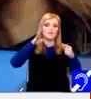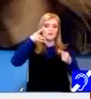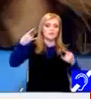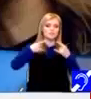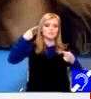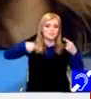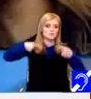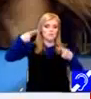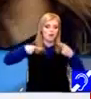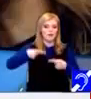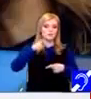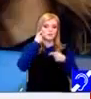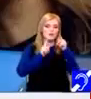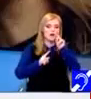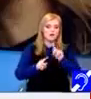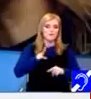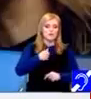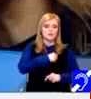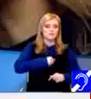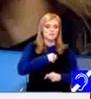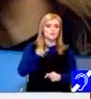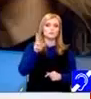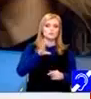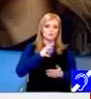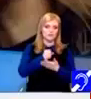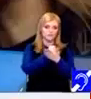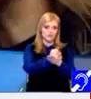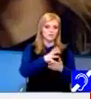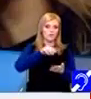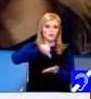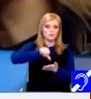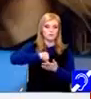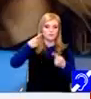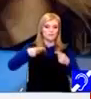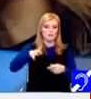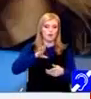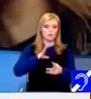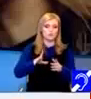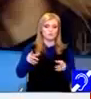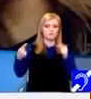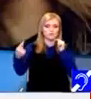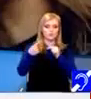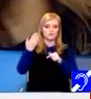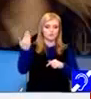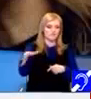electorală televizată. Ea s-a arătat indignată că toți contracandidații prezenți la dezbatere au făcut front comun